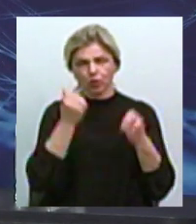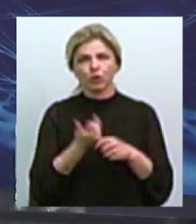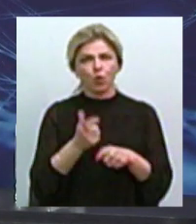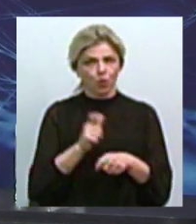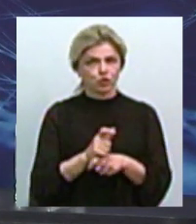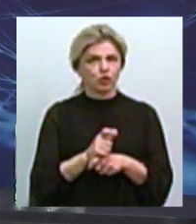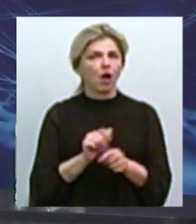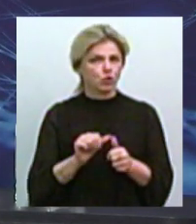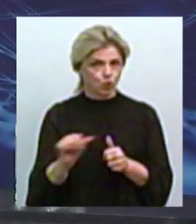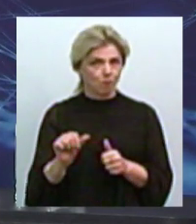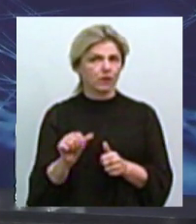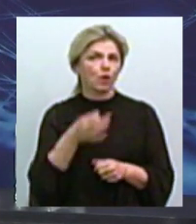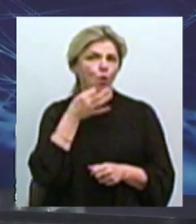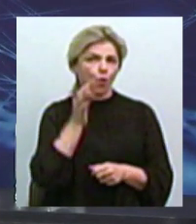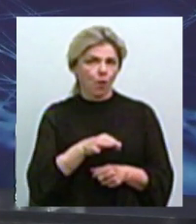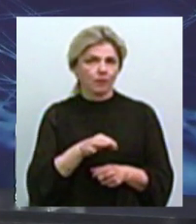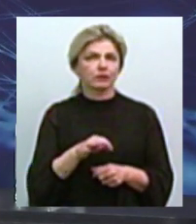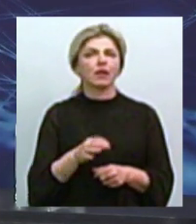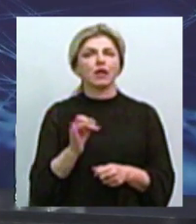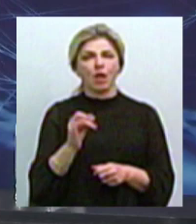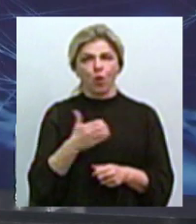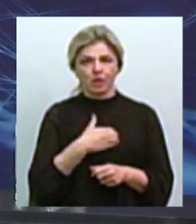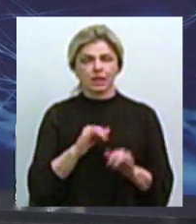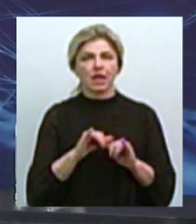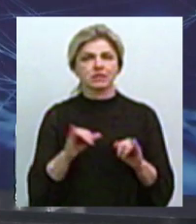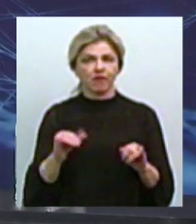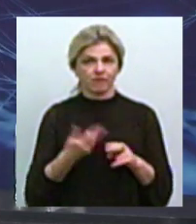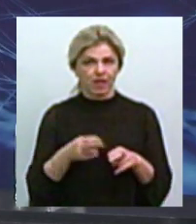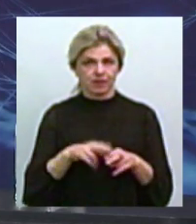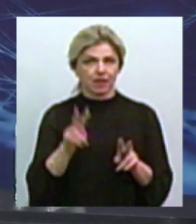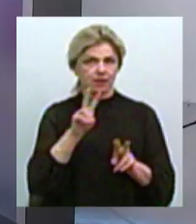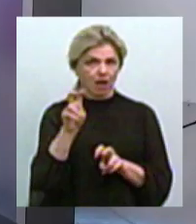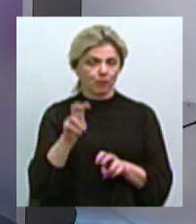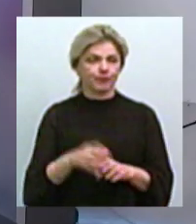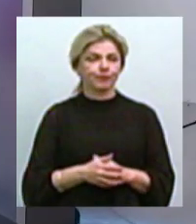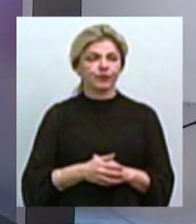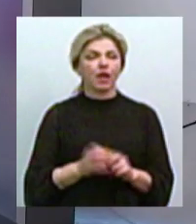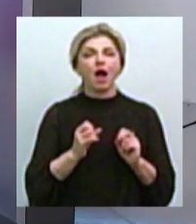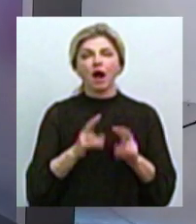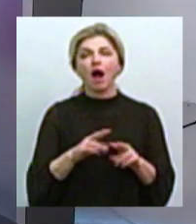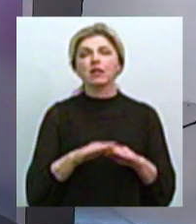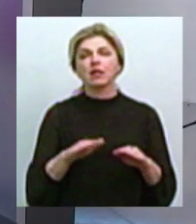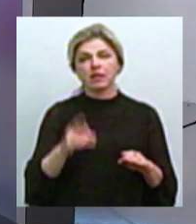особенный опыт, он решил потом еще развивать эту тему. А как цьогорічні учасники сприйняли такое